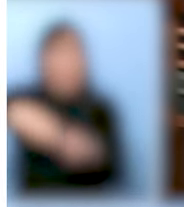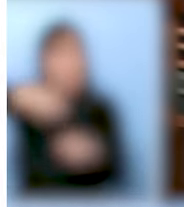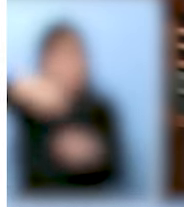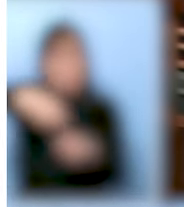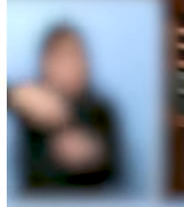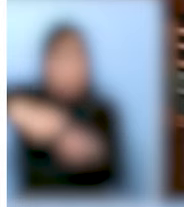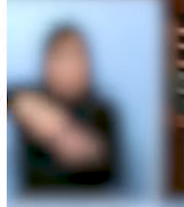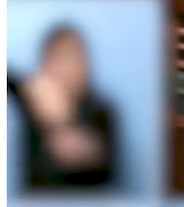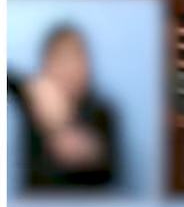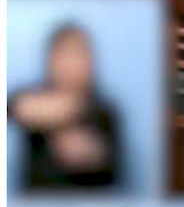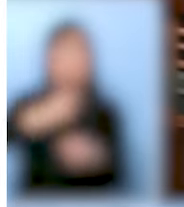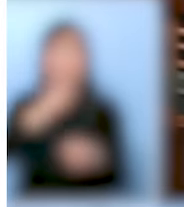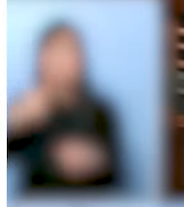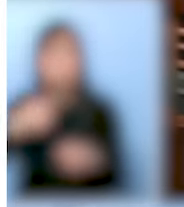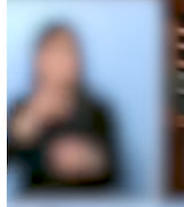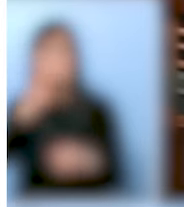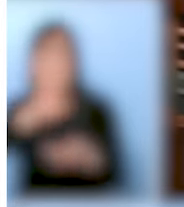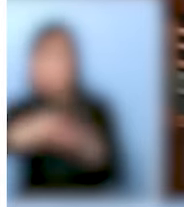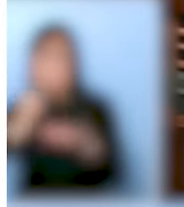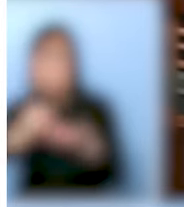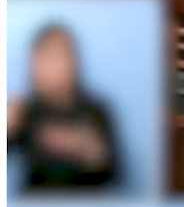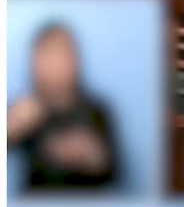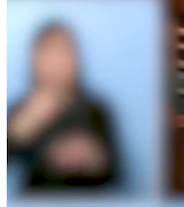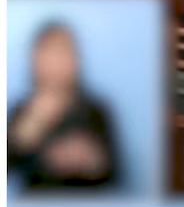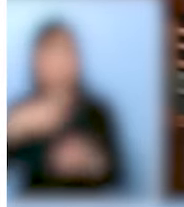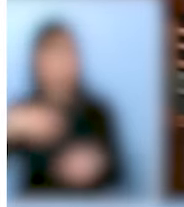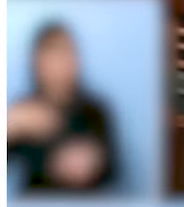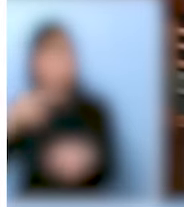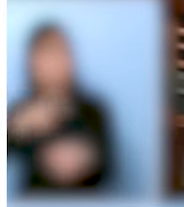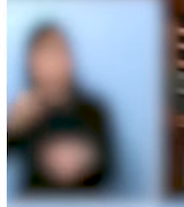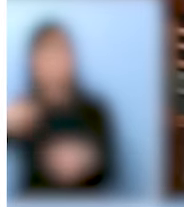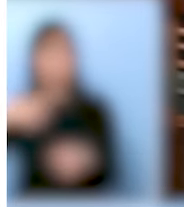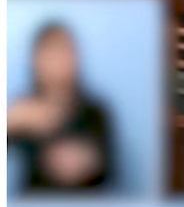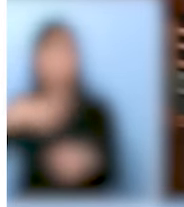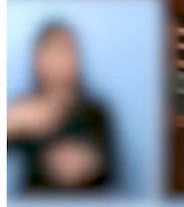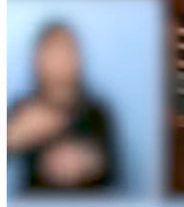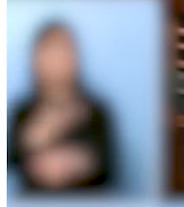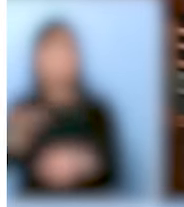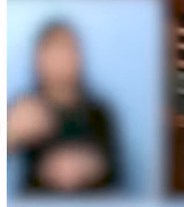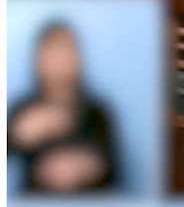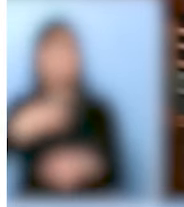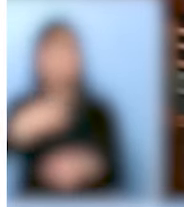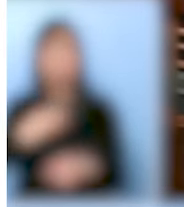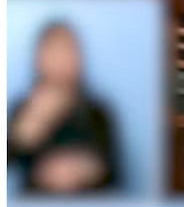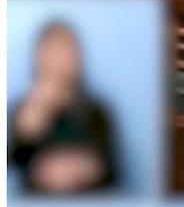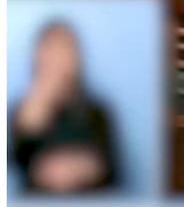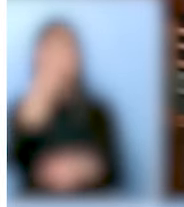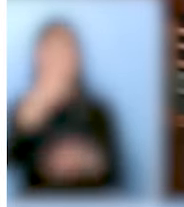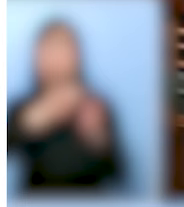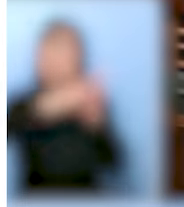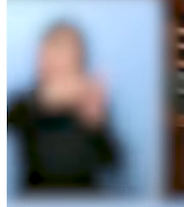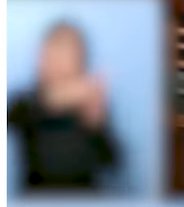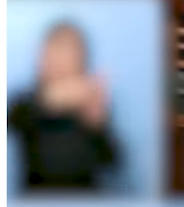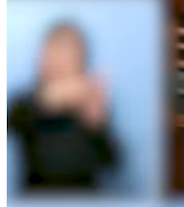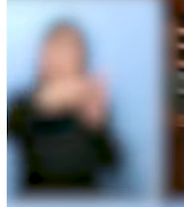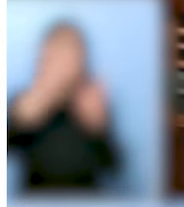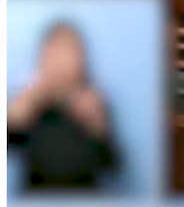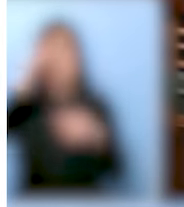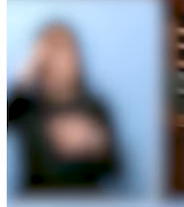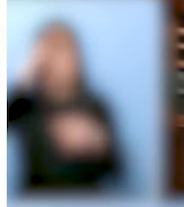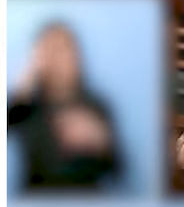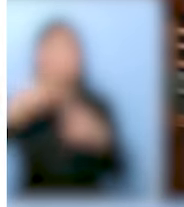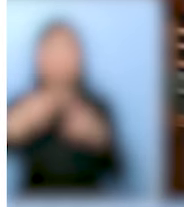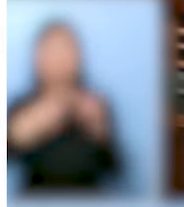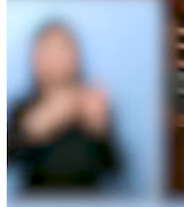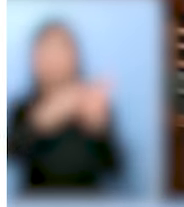罐頭刀事件啊，要澄清。咁所以咧，從呢啲嘅情況底下咧，就大家覺得香港電台作為一個公營嘅電